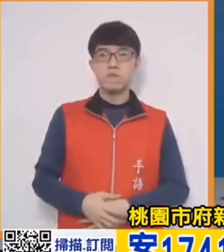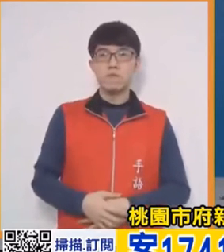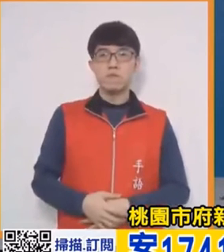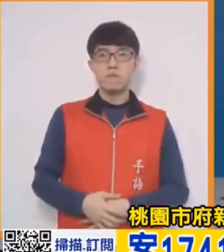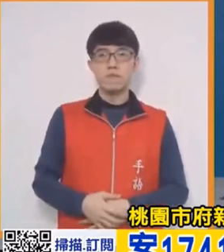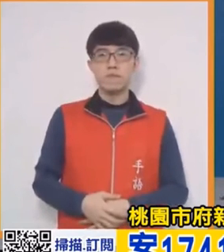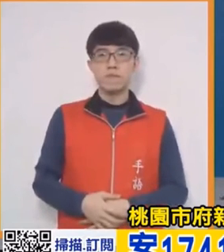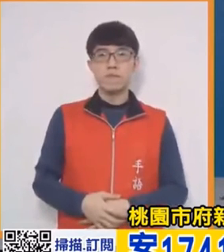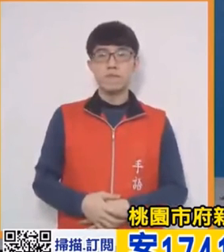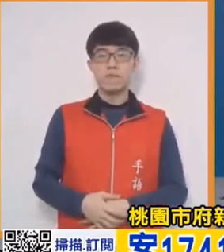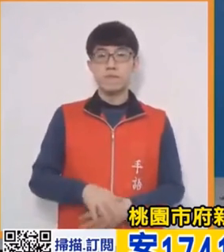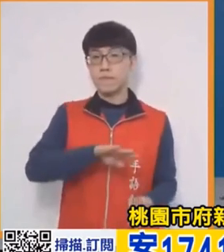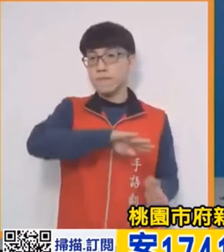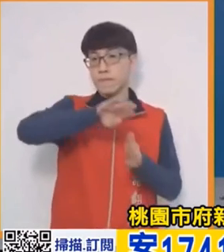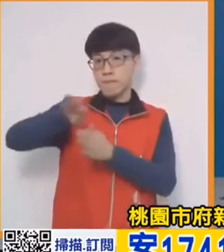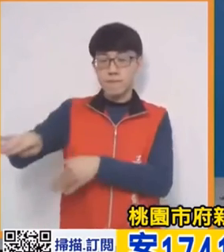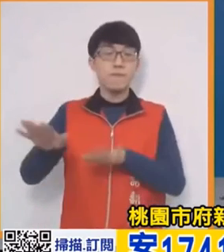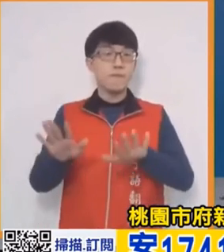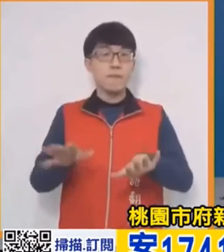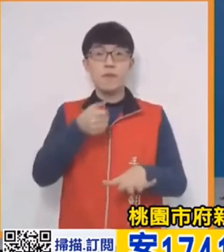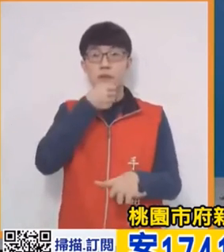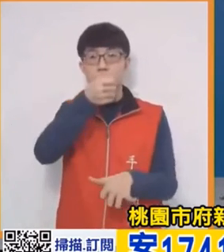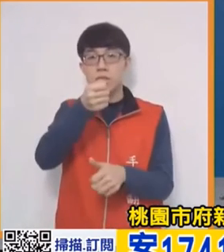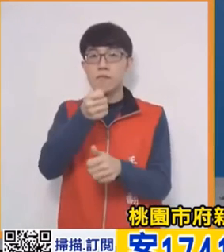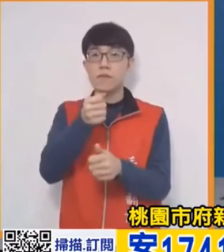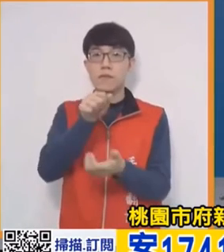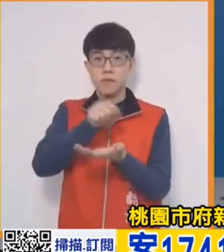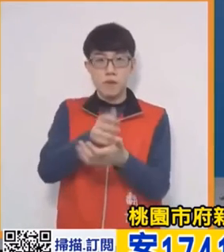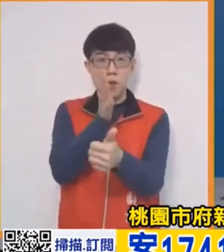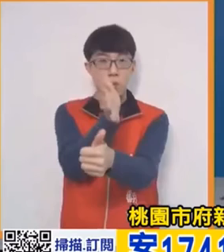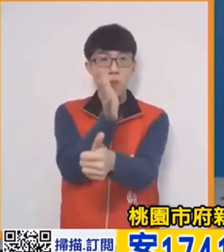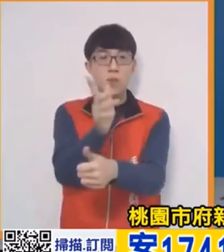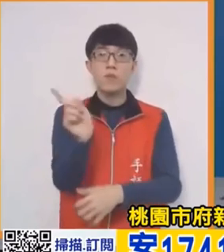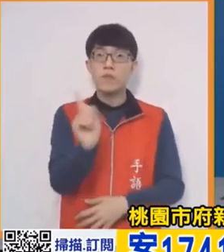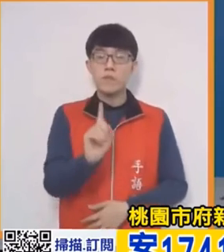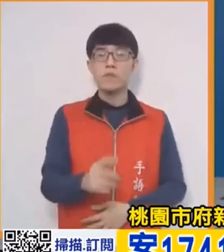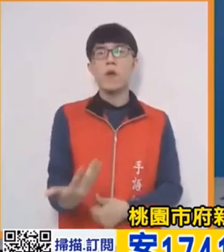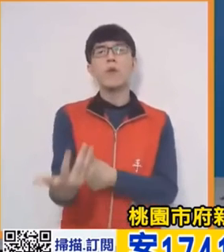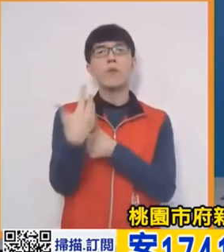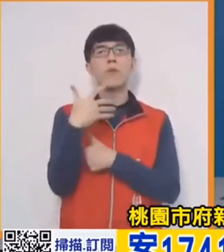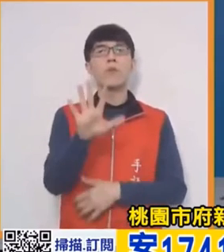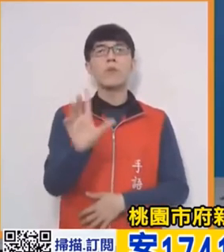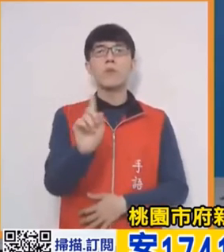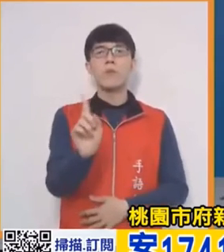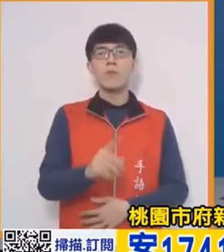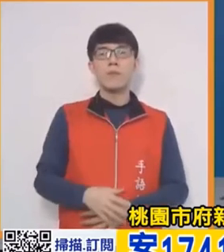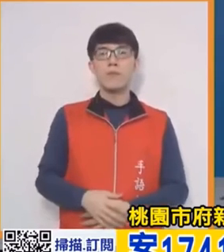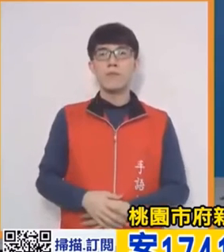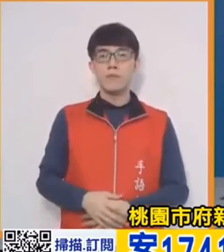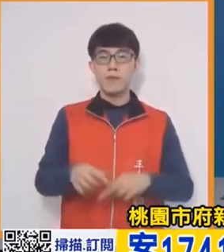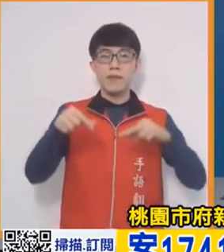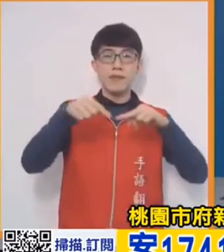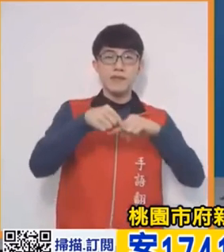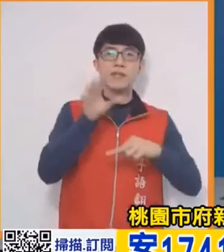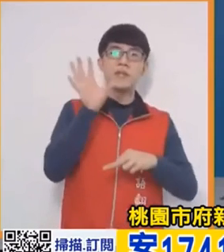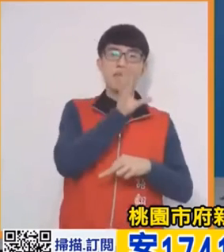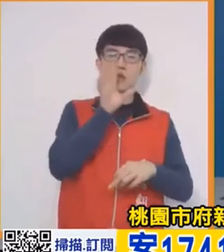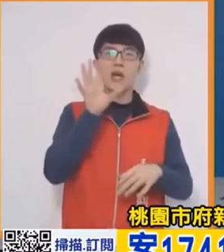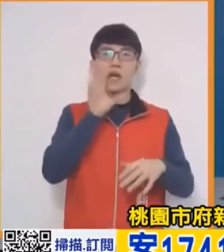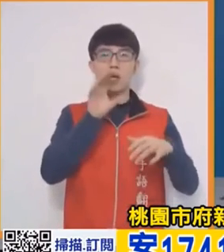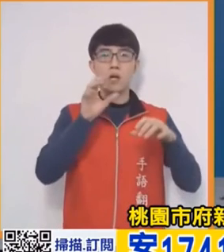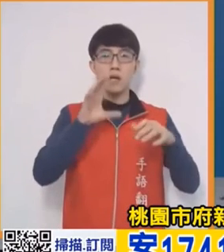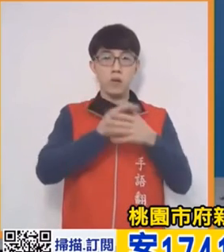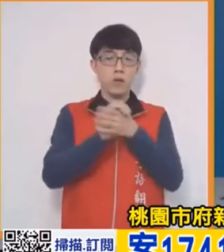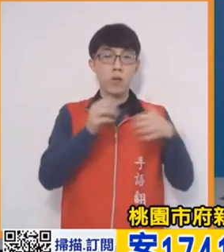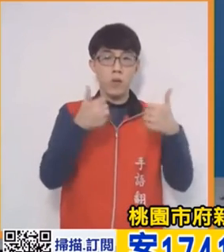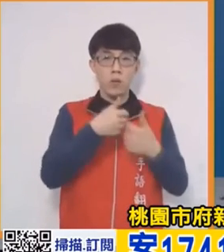那接着呢，是今天这个媒体提问的部分。有媒体询问到说呢，金嗓歌友会呢